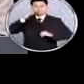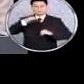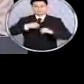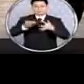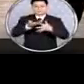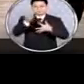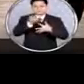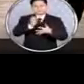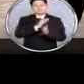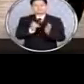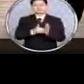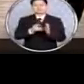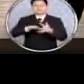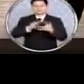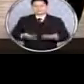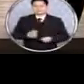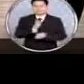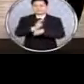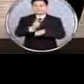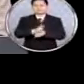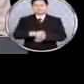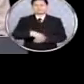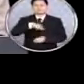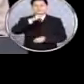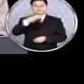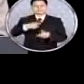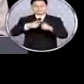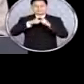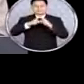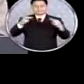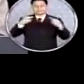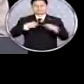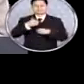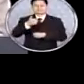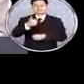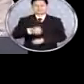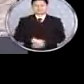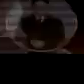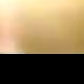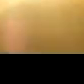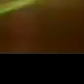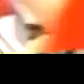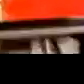场现在告一个段落，我们中场休息10分钟，稍后再回到现场。谢谢。